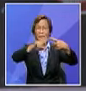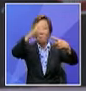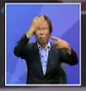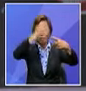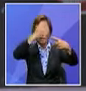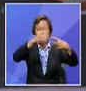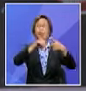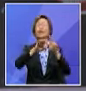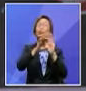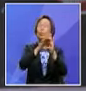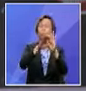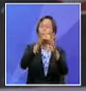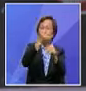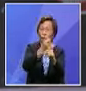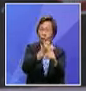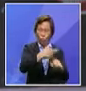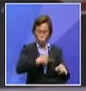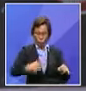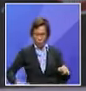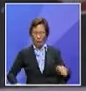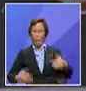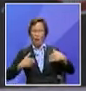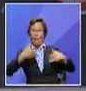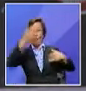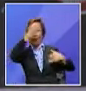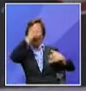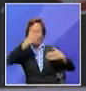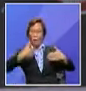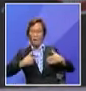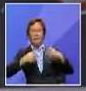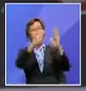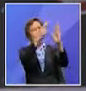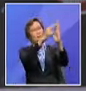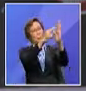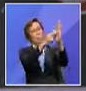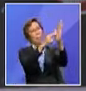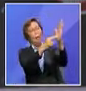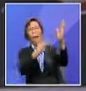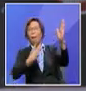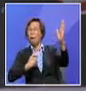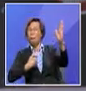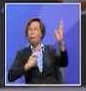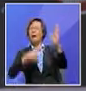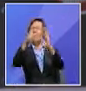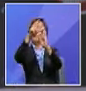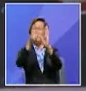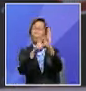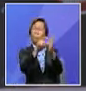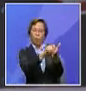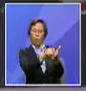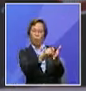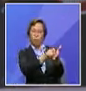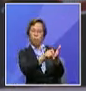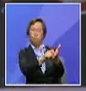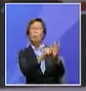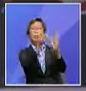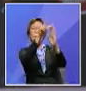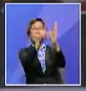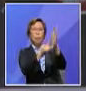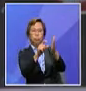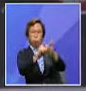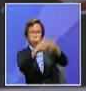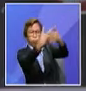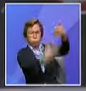institusi diraja. Falsafahnya itu ada. Peraturan yang ada dalam perlembagaan dicatat dengan begitu baik